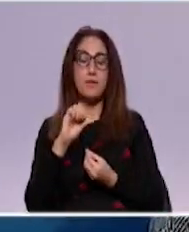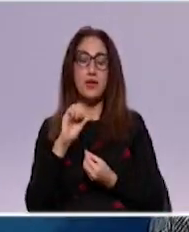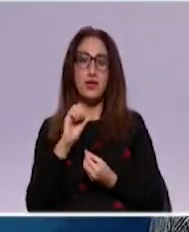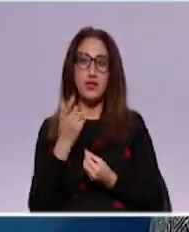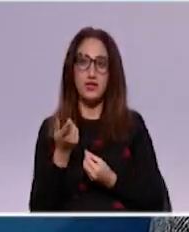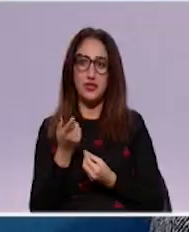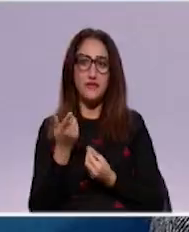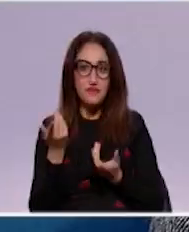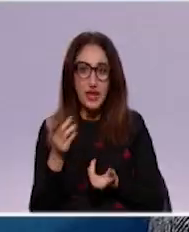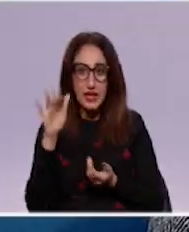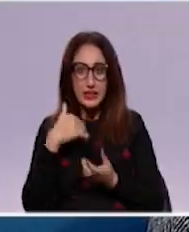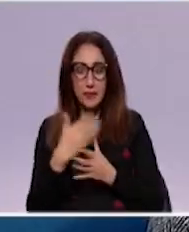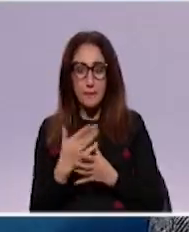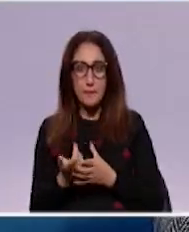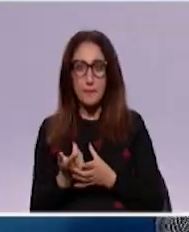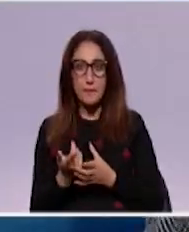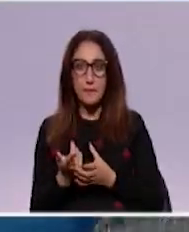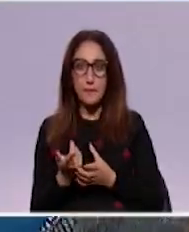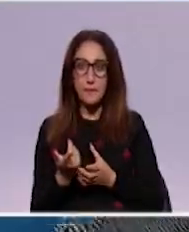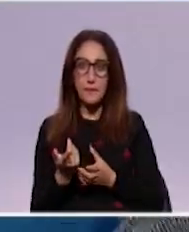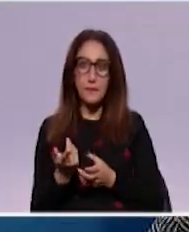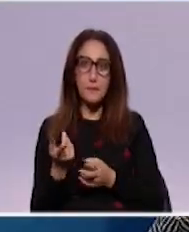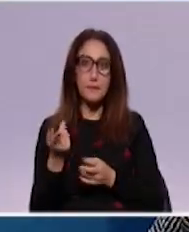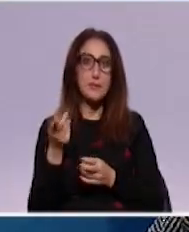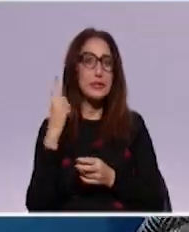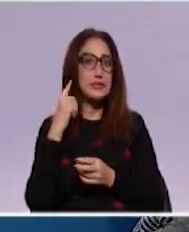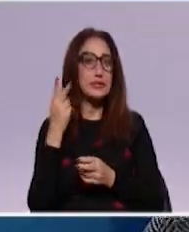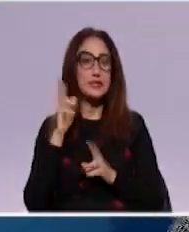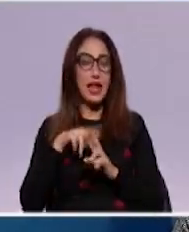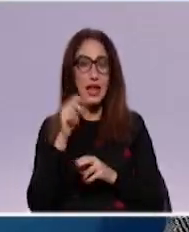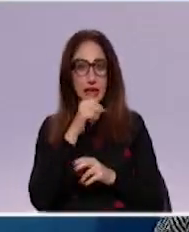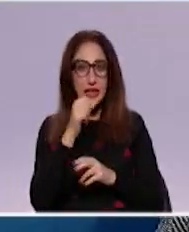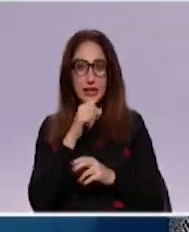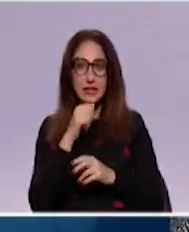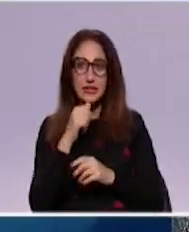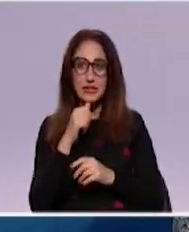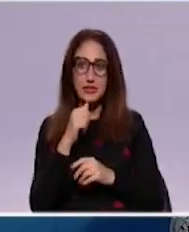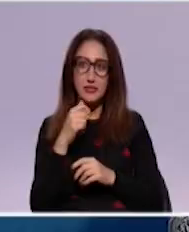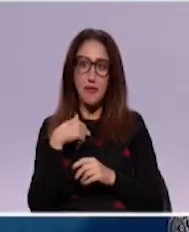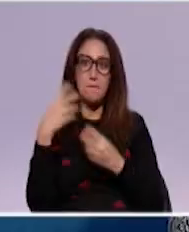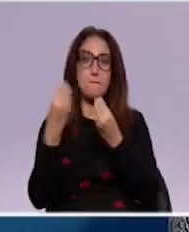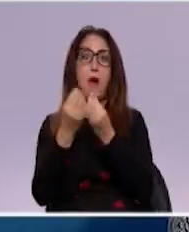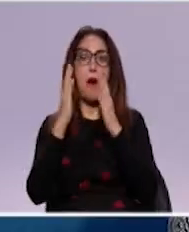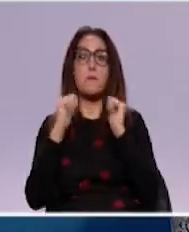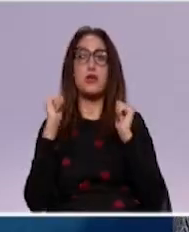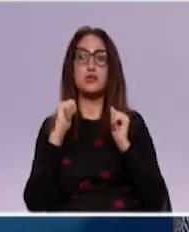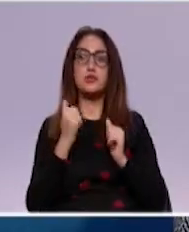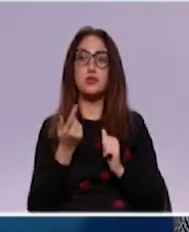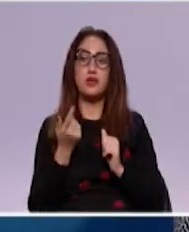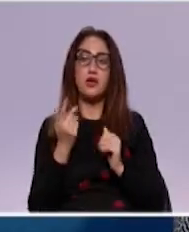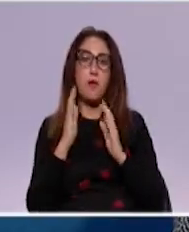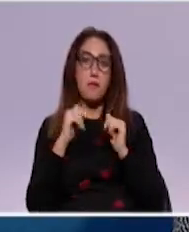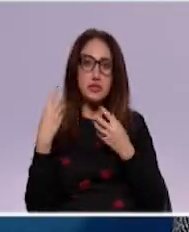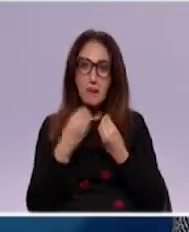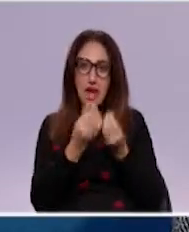عمرو. خير يا ابني في ايه؟ انا قلت هيقول لي تاني اسمعك وبتاع. انا جاي معاكم مصر. جاي معانا مصر